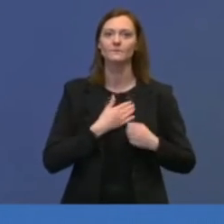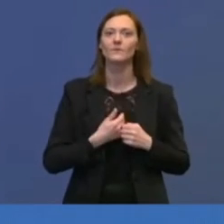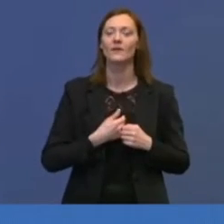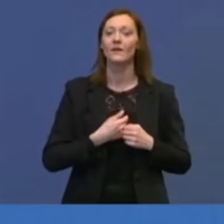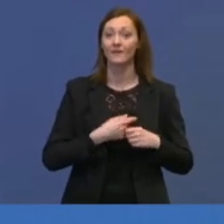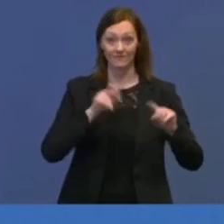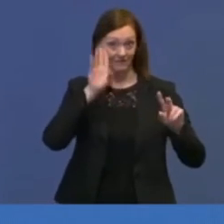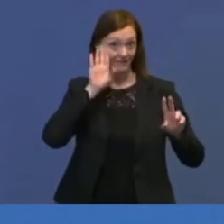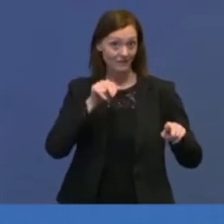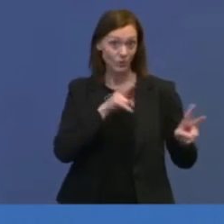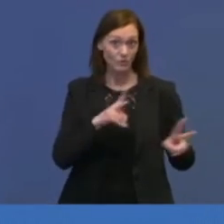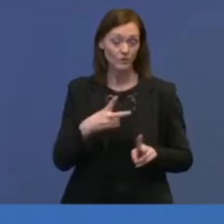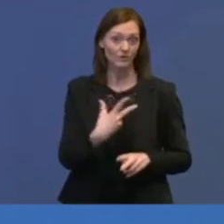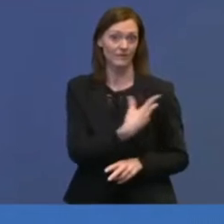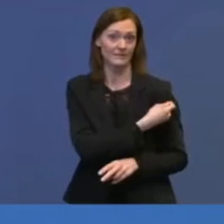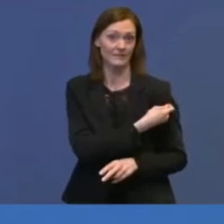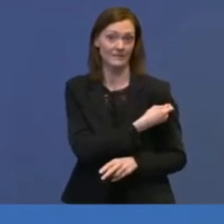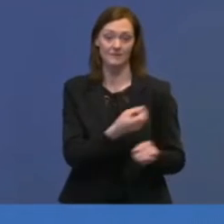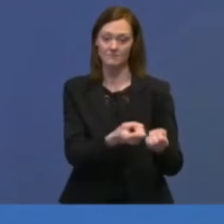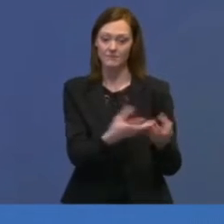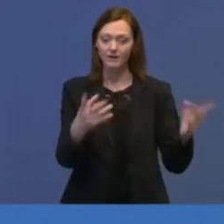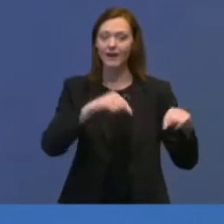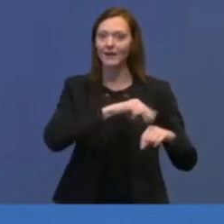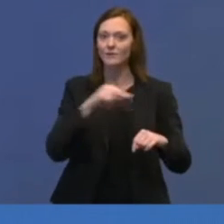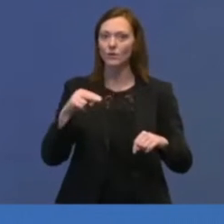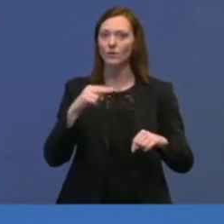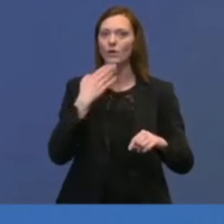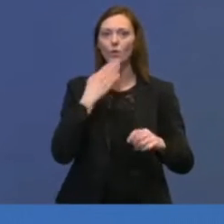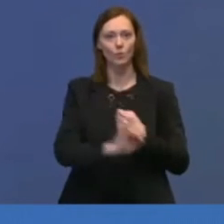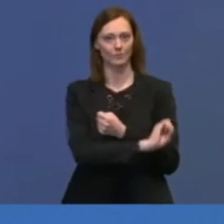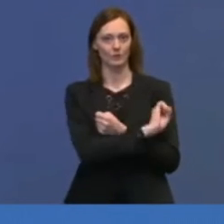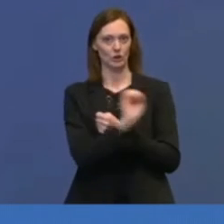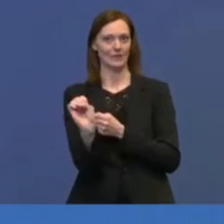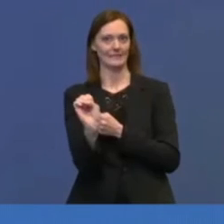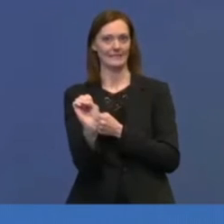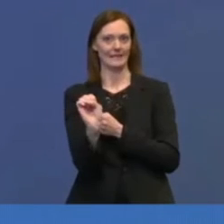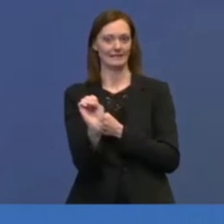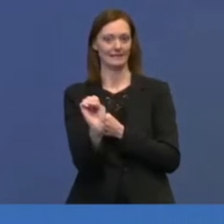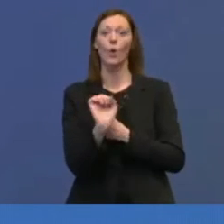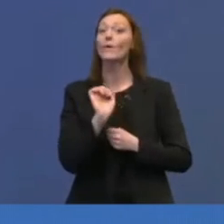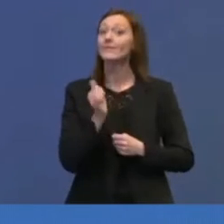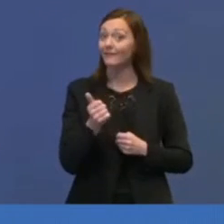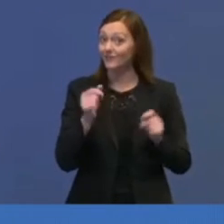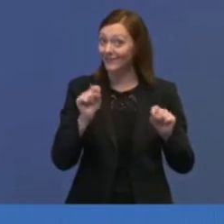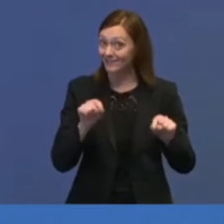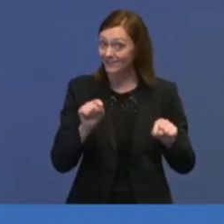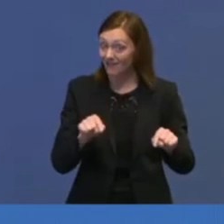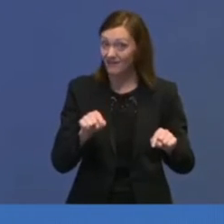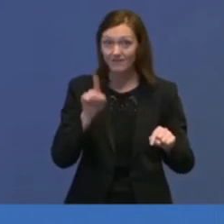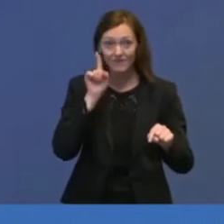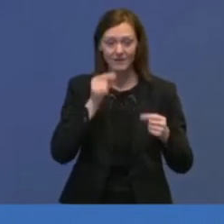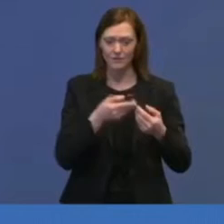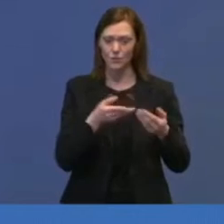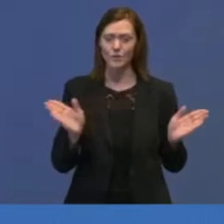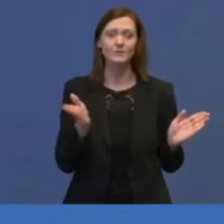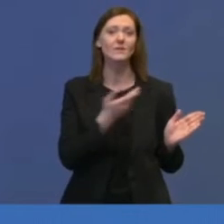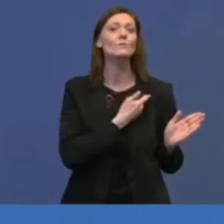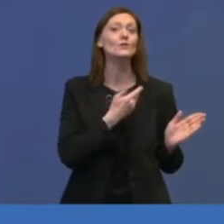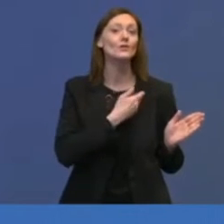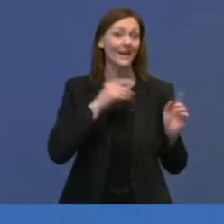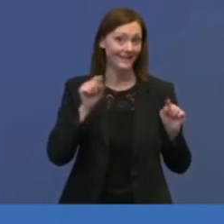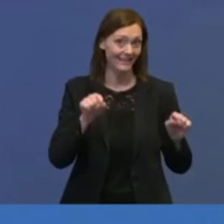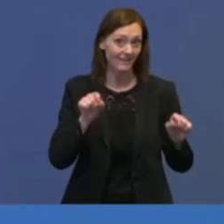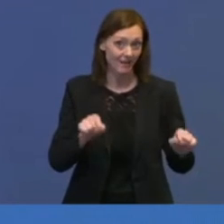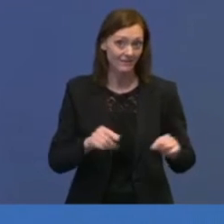in talaalkusi gwen aksan uddifaa qodad badan oo reir nurwey ah. Taester teed, maanta waxa laqaadikara in ta badan xairaada ha.